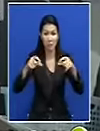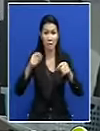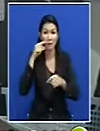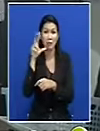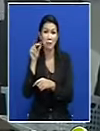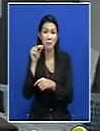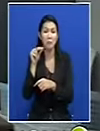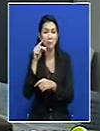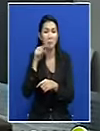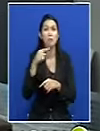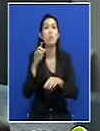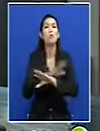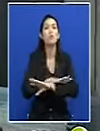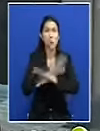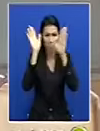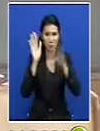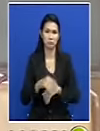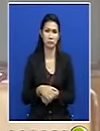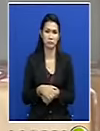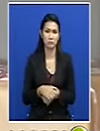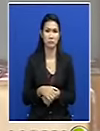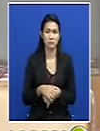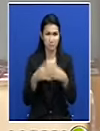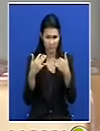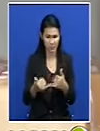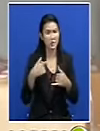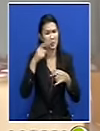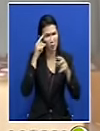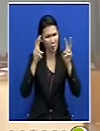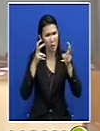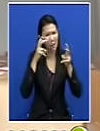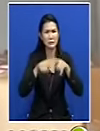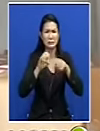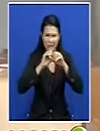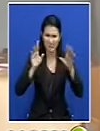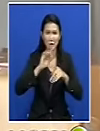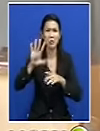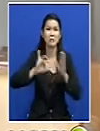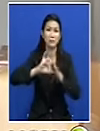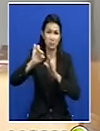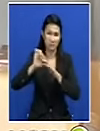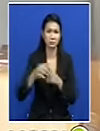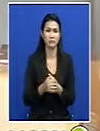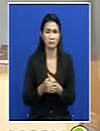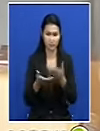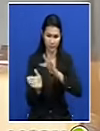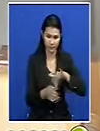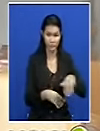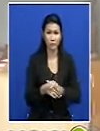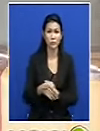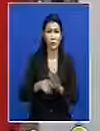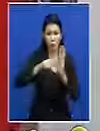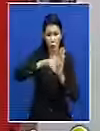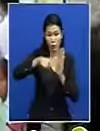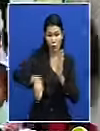าทุกโร ค มันจะถูกยกเลิกไปฮะก็เลยกลายเป็นประเด็นใหญ่ที่เชียงใหม่นะครับส่วนที่โคราชเหมือนกันฮะมีประ